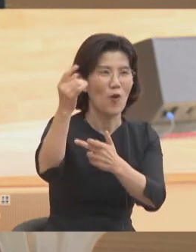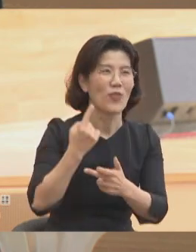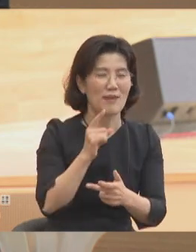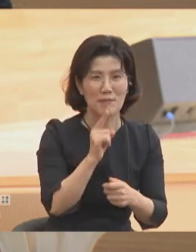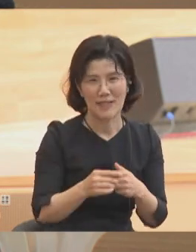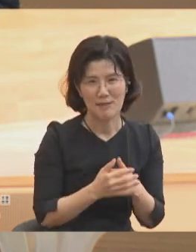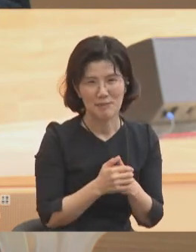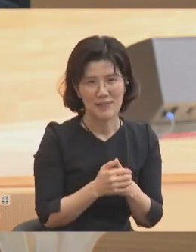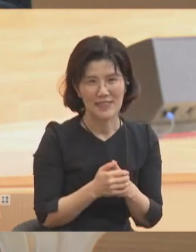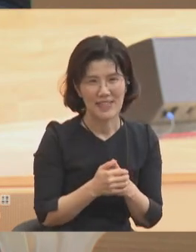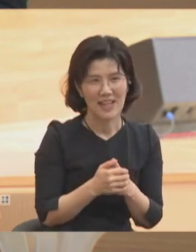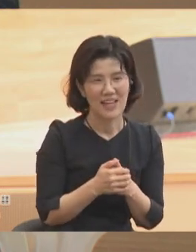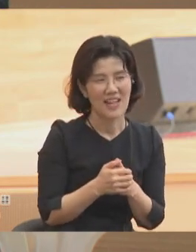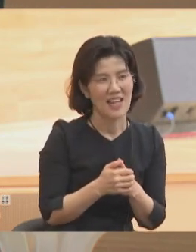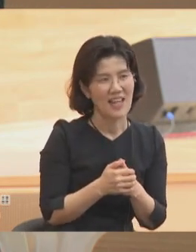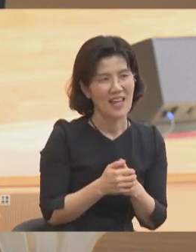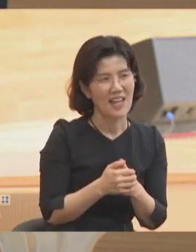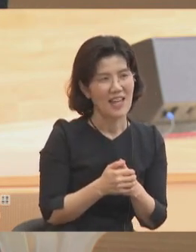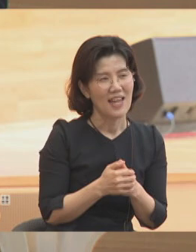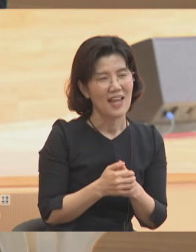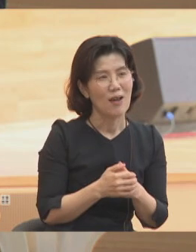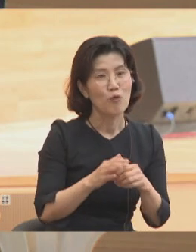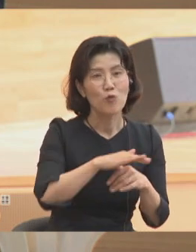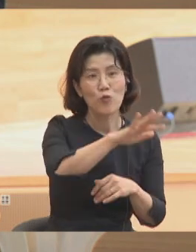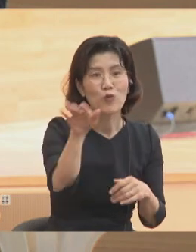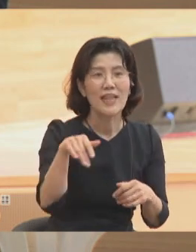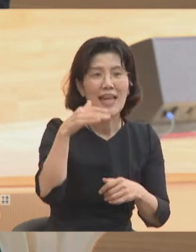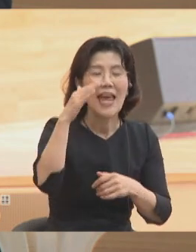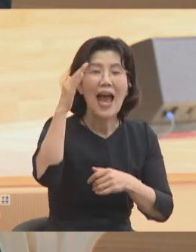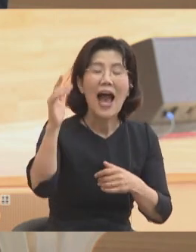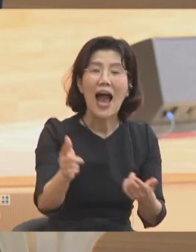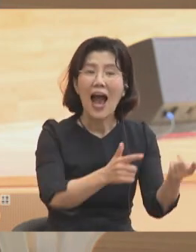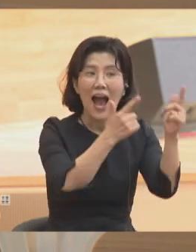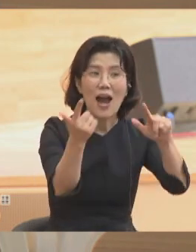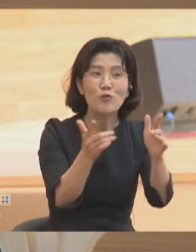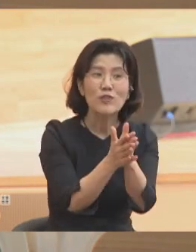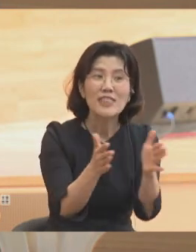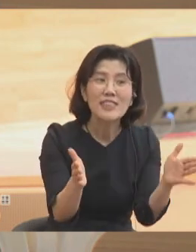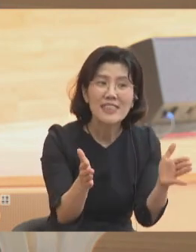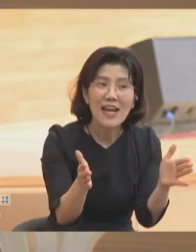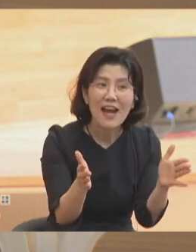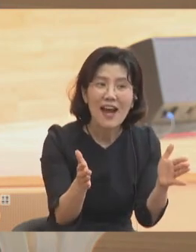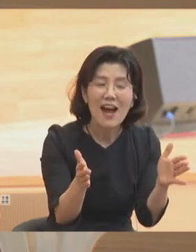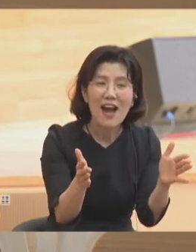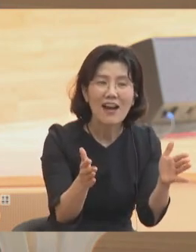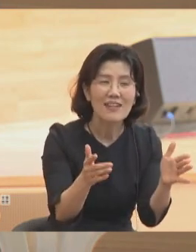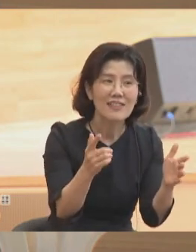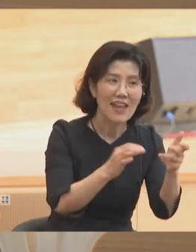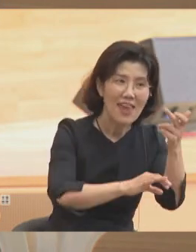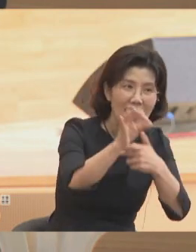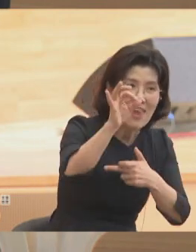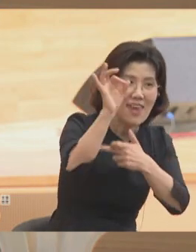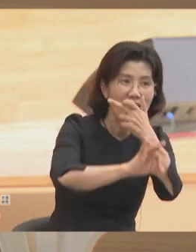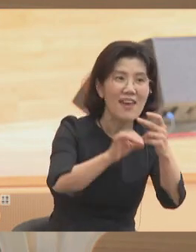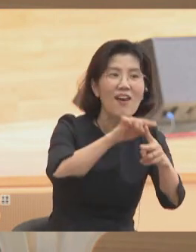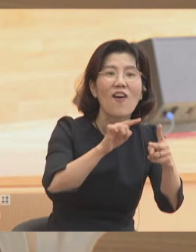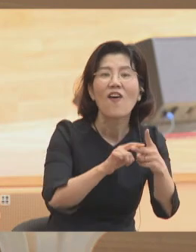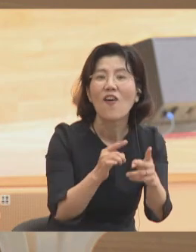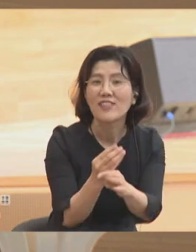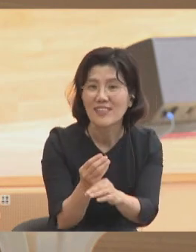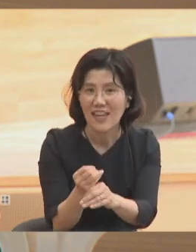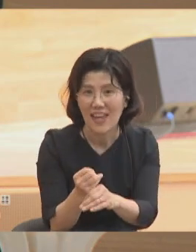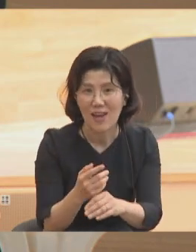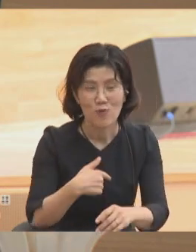저와 여러분들 우리에게 어서 하루의 시작은 언제입니까 해가 질 때입니까 뜰 때입니까 뜰